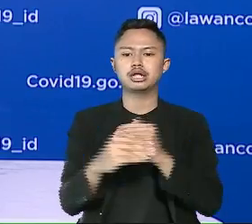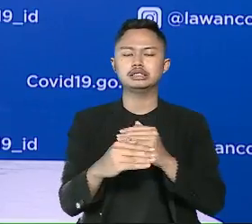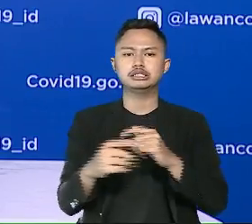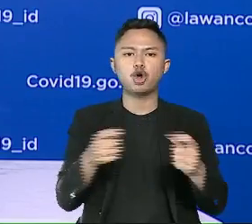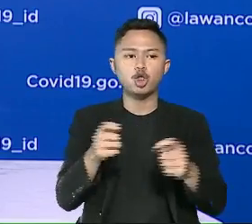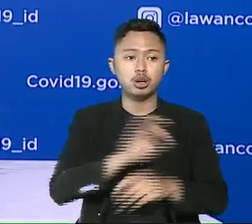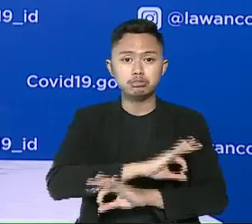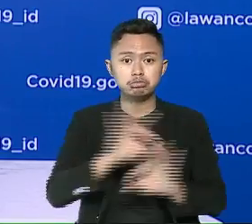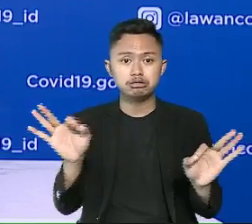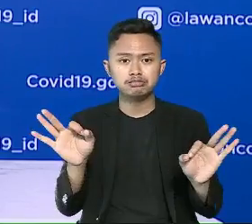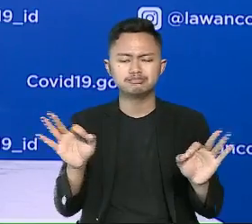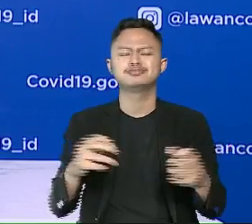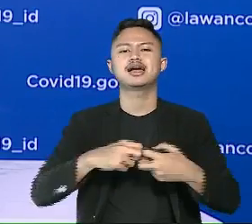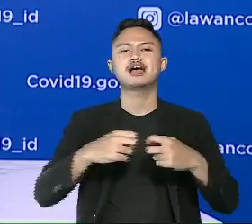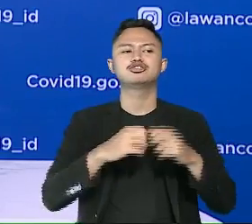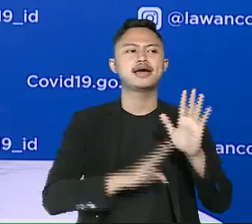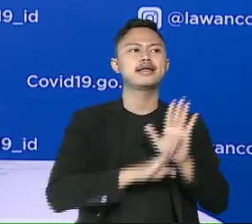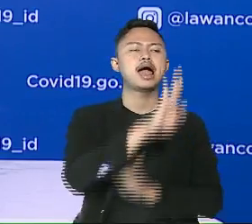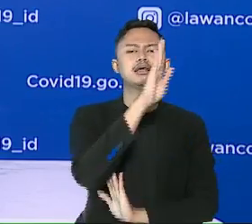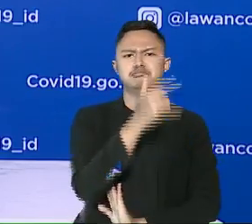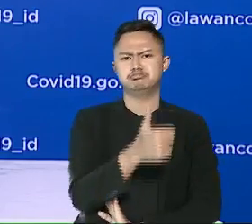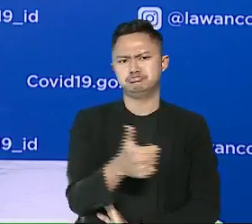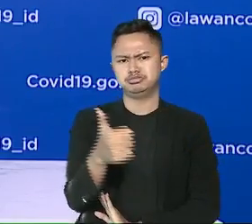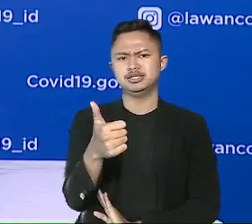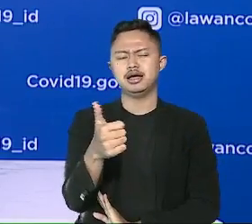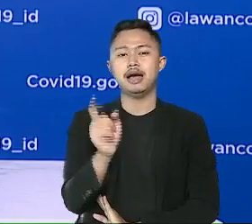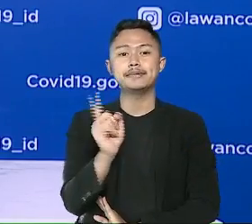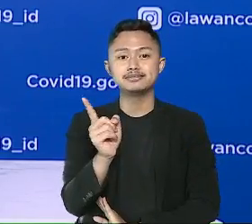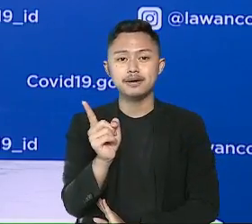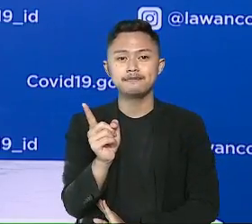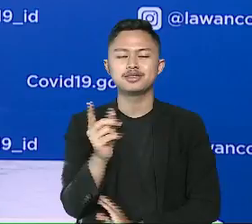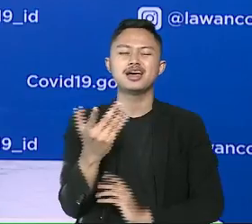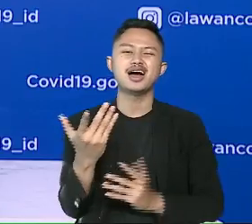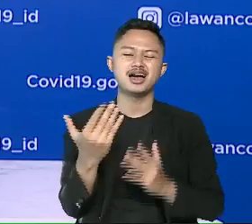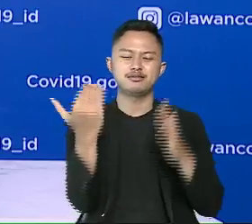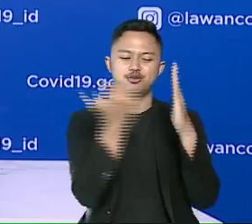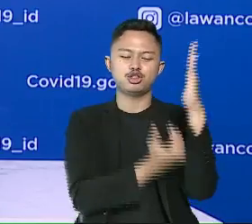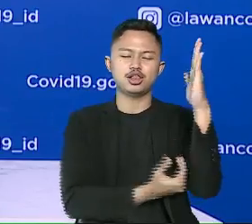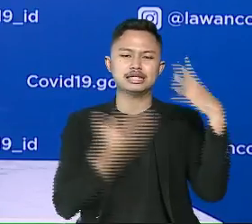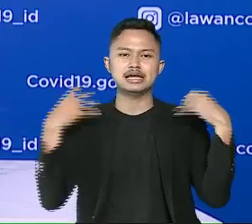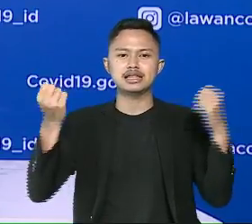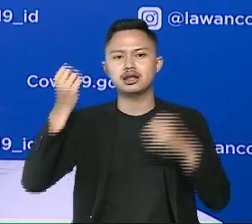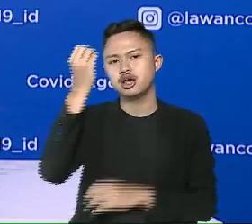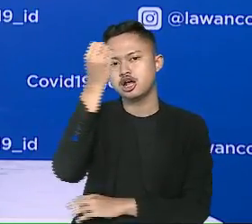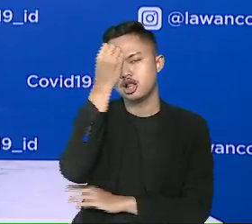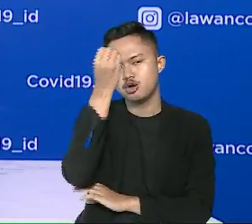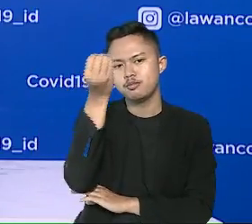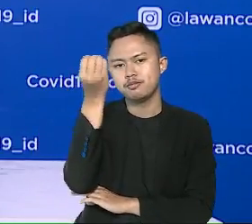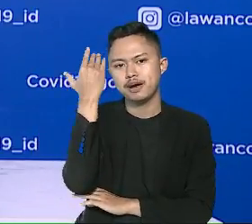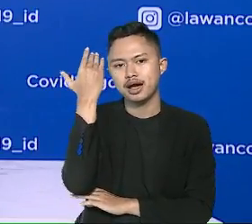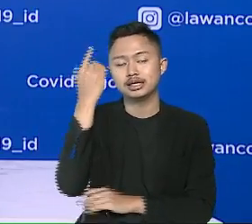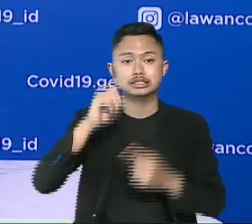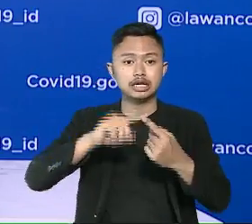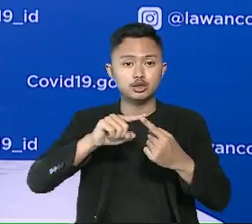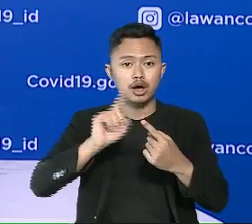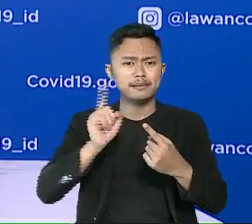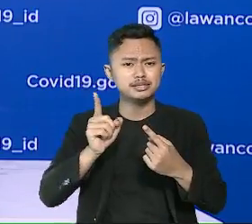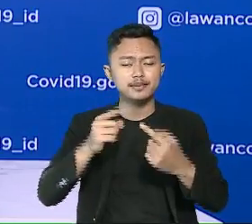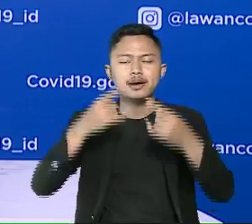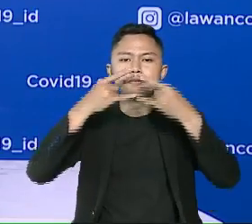lengkap tetap mengalami peningkatan kasus karena kendornya kedisiplinan protokol kesehatan, terutama penggunaan